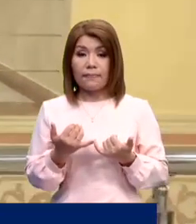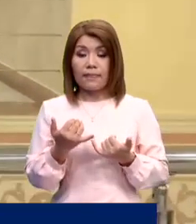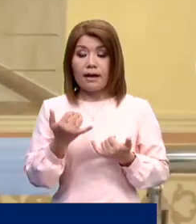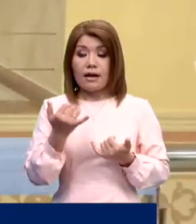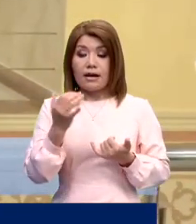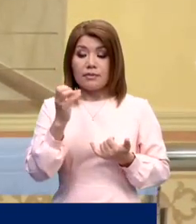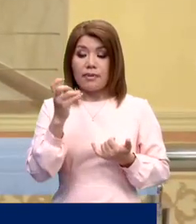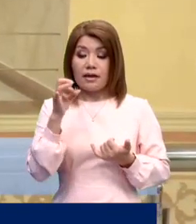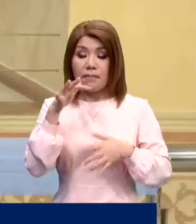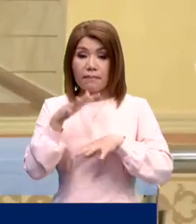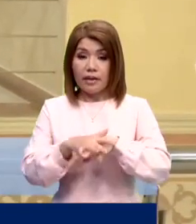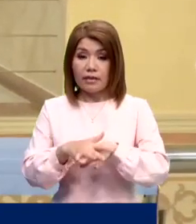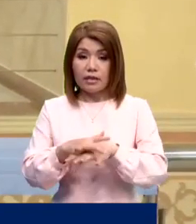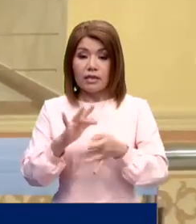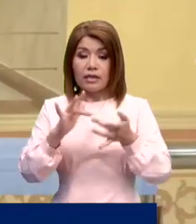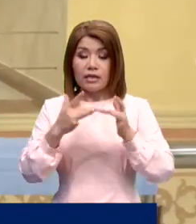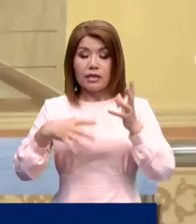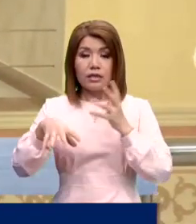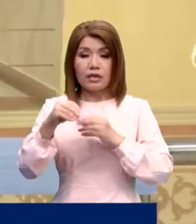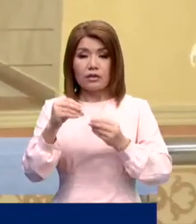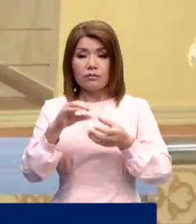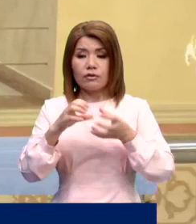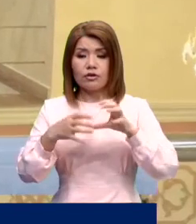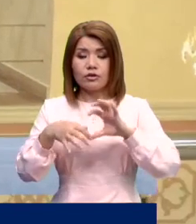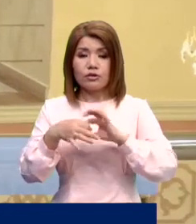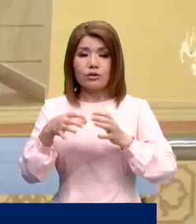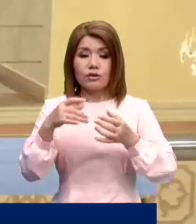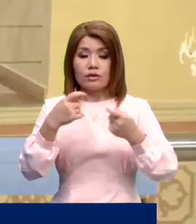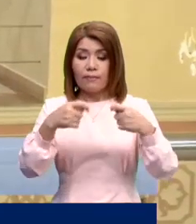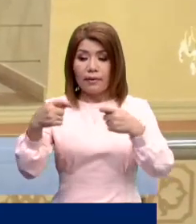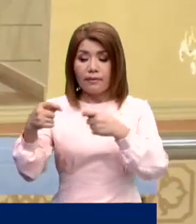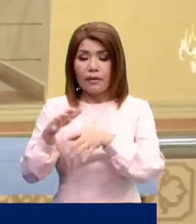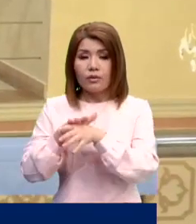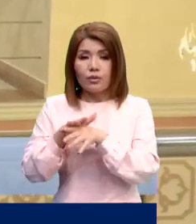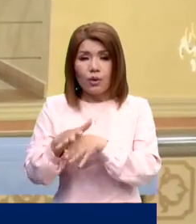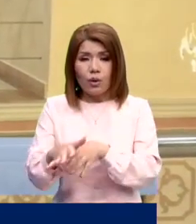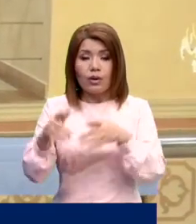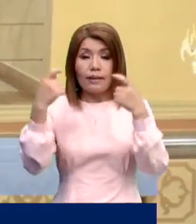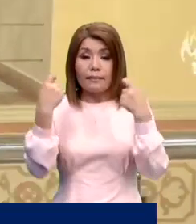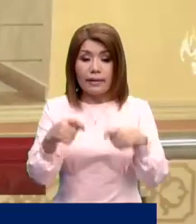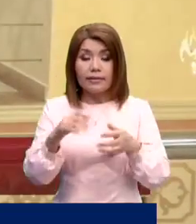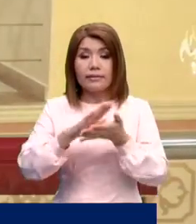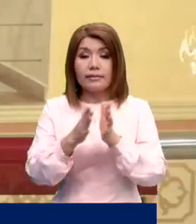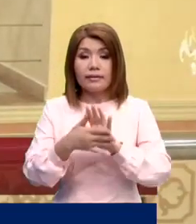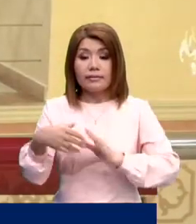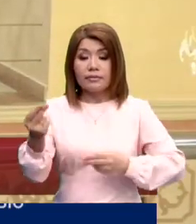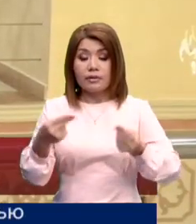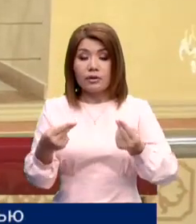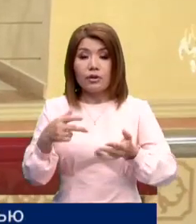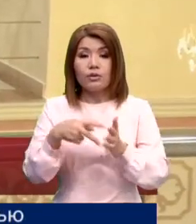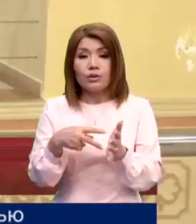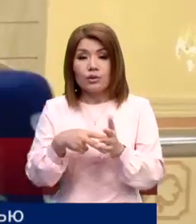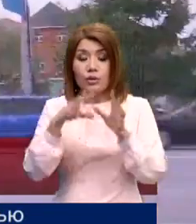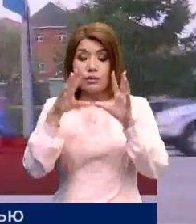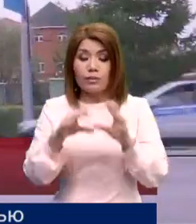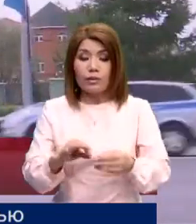Қазіргі уақытта Сбербанк әлеуетті инвесторлар мен банктегі үлесті сату немесе толық сату туралы келіссөздер жүргізуде. Құнын тараптар